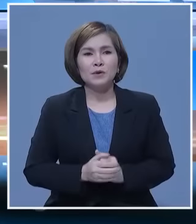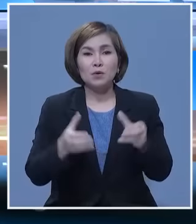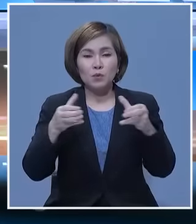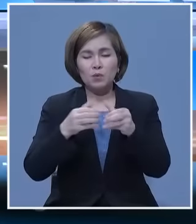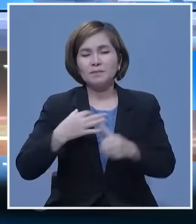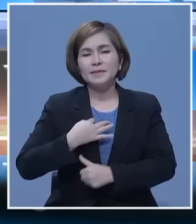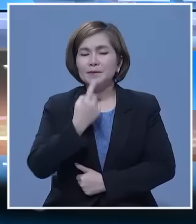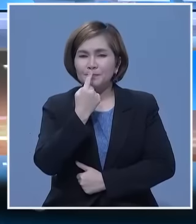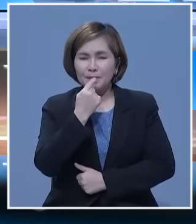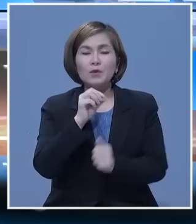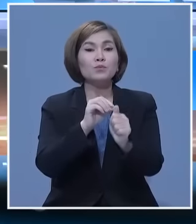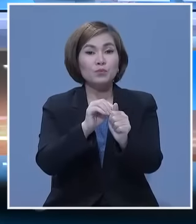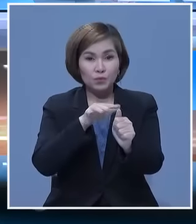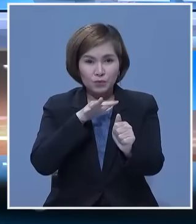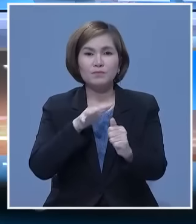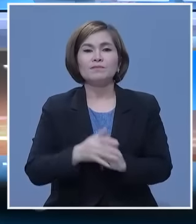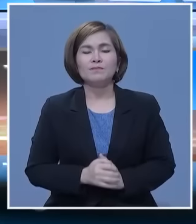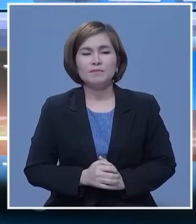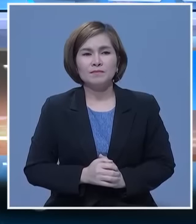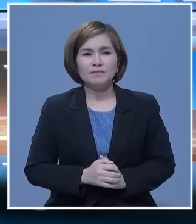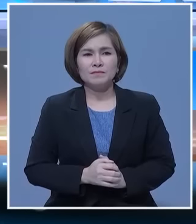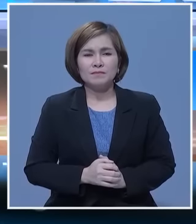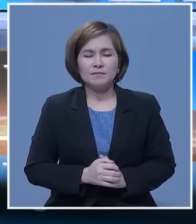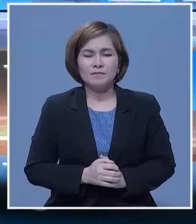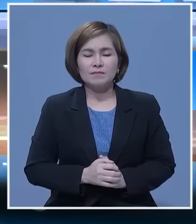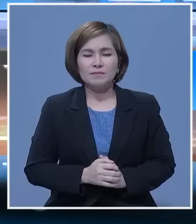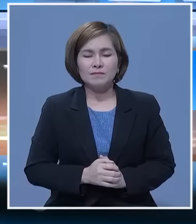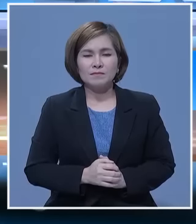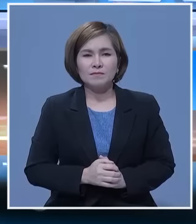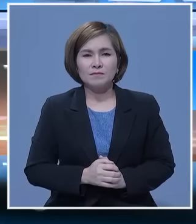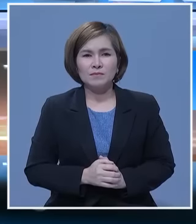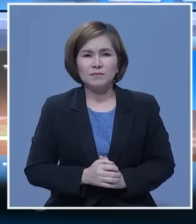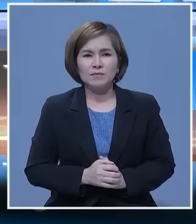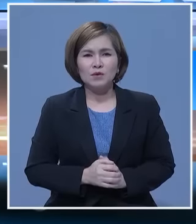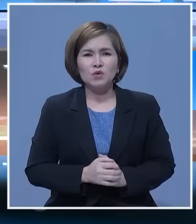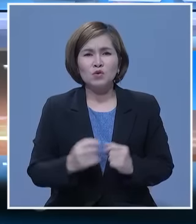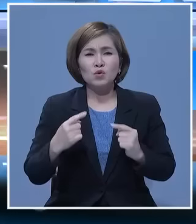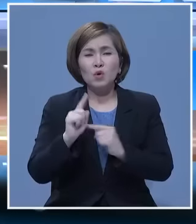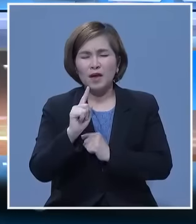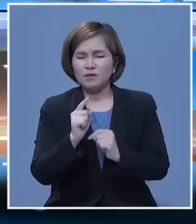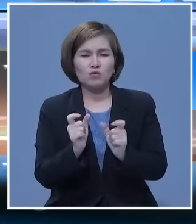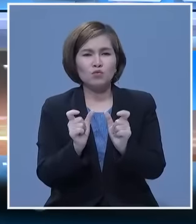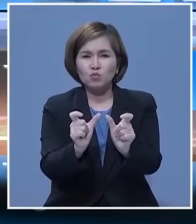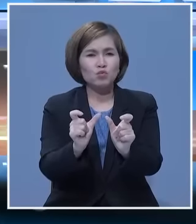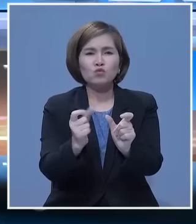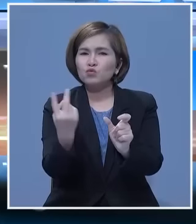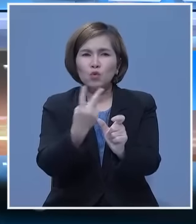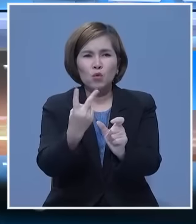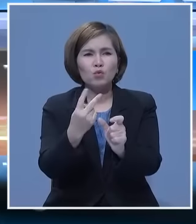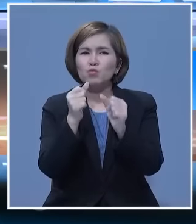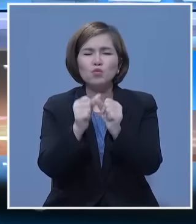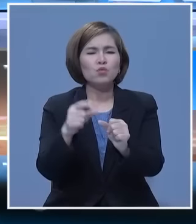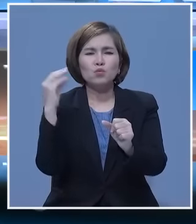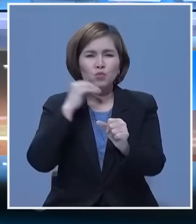กลุ่มคนเสื้อแดงใช่มั้ยที่เคียงคู่มากับคุณจตุพรอืต้องเป็นคู่หูคู่นี้นะตู่เต้นตู่เต้นคู่